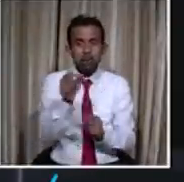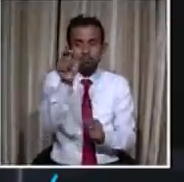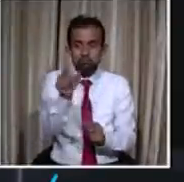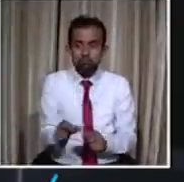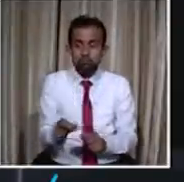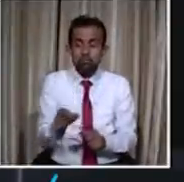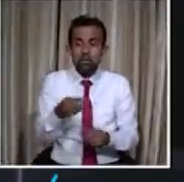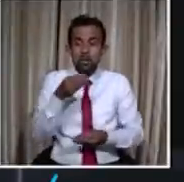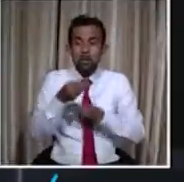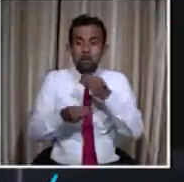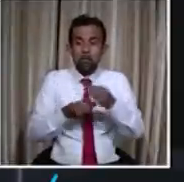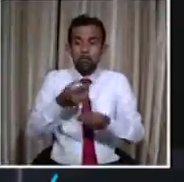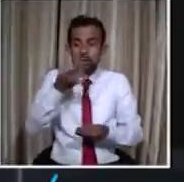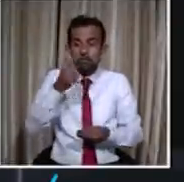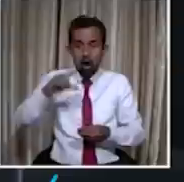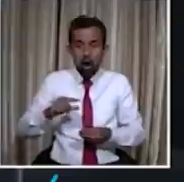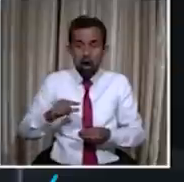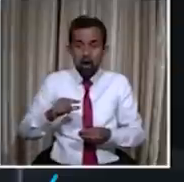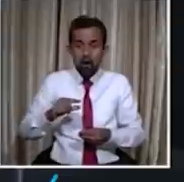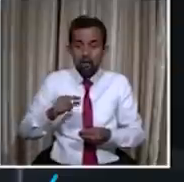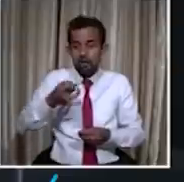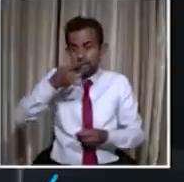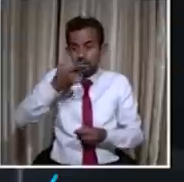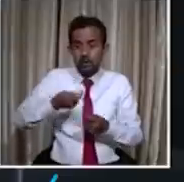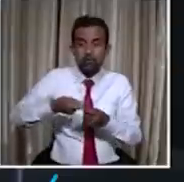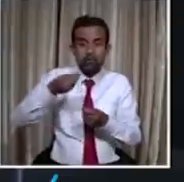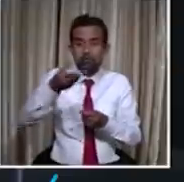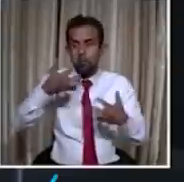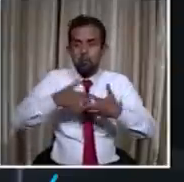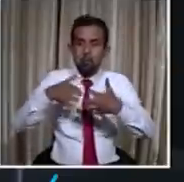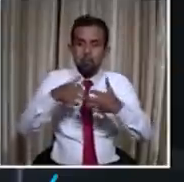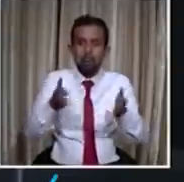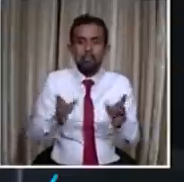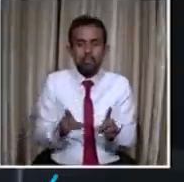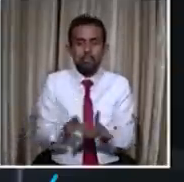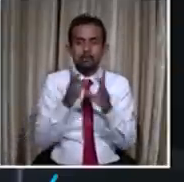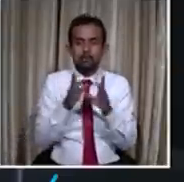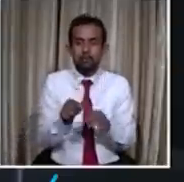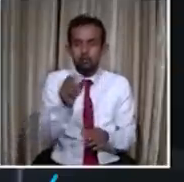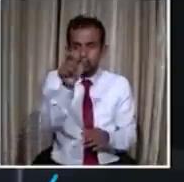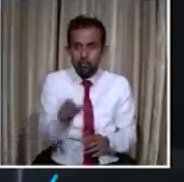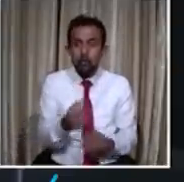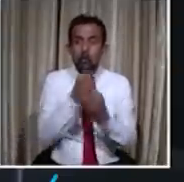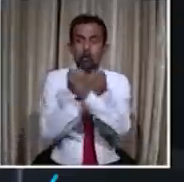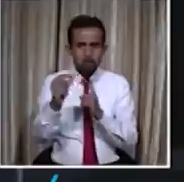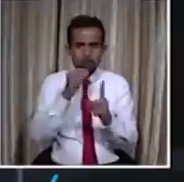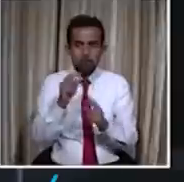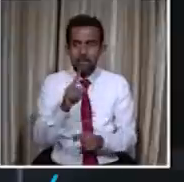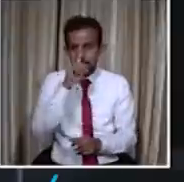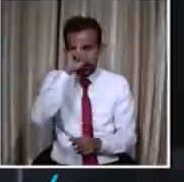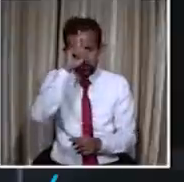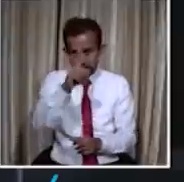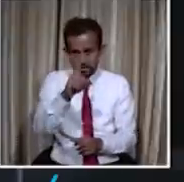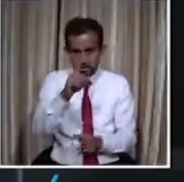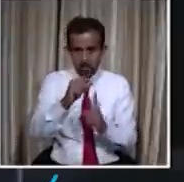වෙළඳ පොලෙන් මිලට අඩු මුදලකට කොහෙවත් තෙල් මිලදී ගැනීම සඳහා ඉඩ සලසලා දෙලා නැහැ. ඔබතුමා විශේෂයෙන්ම පොලිස්පතිවරයාගෙන් ඉල්ලීමක් කළ තිබුණා